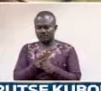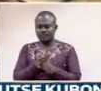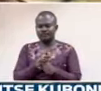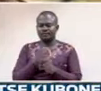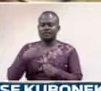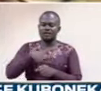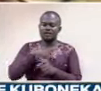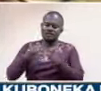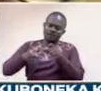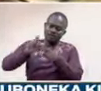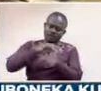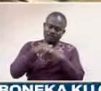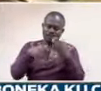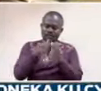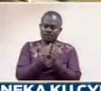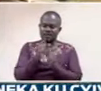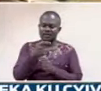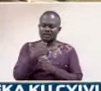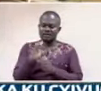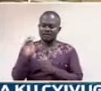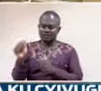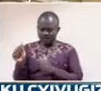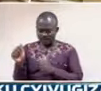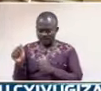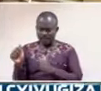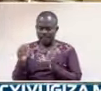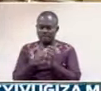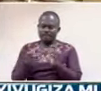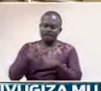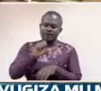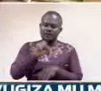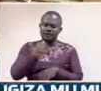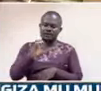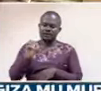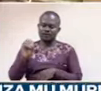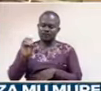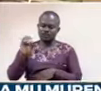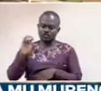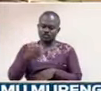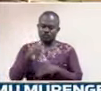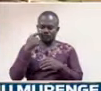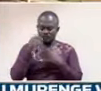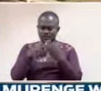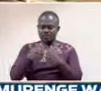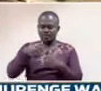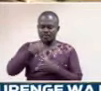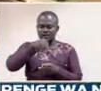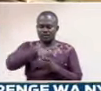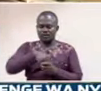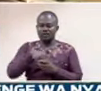Wakongeraho na sticker, wakongeraho na scotch, ugasanga ubwabyo ibyo